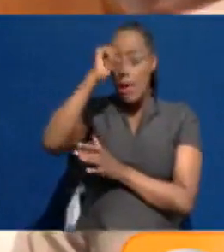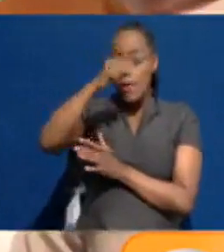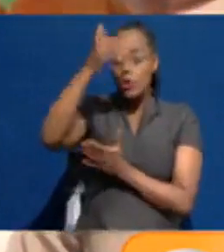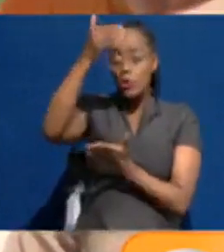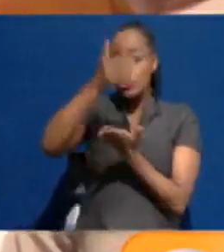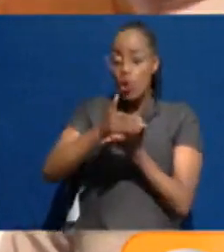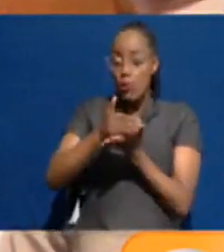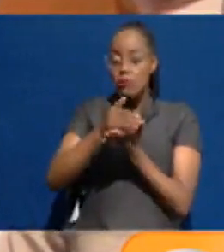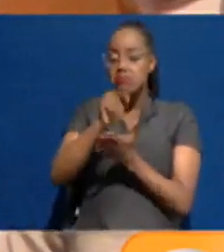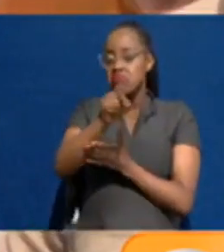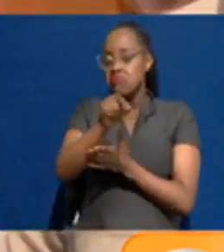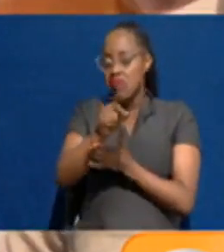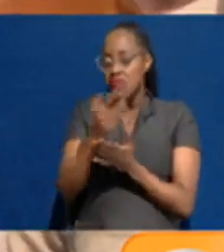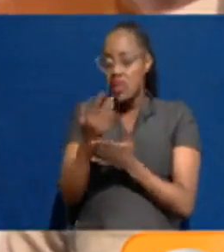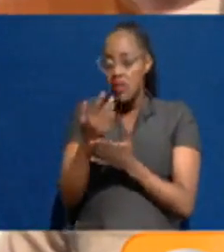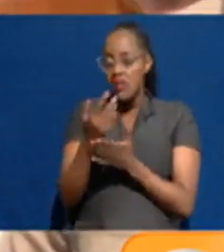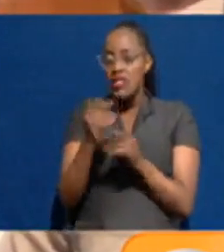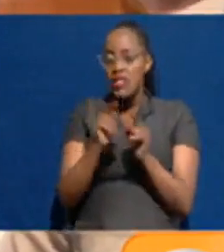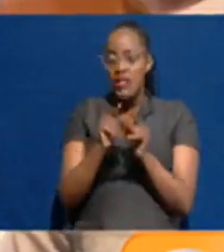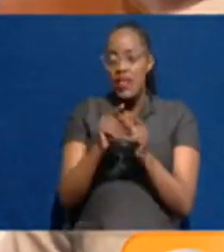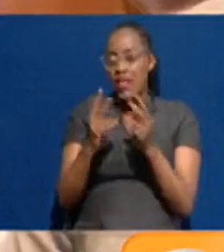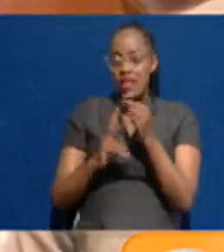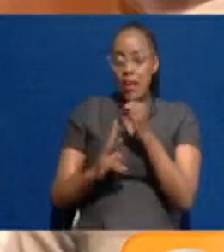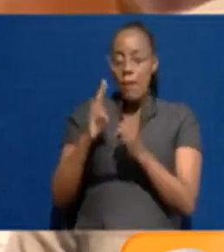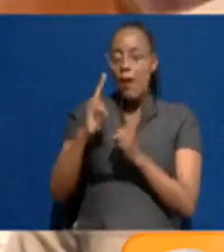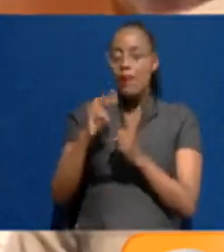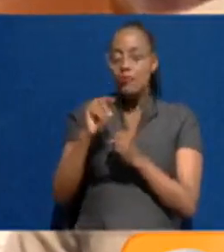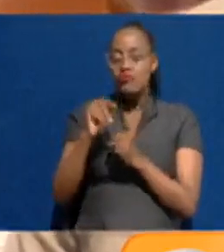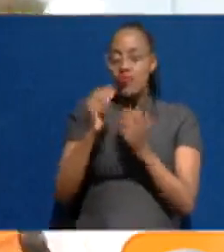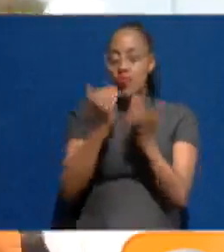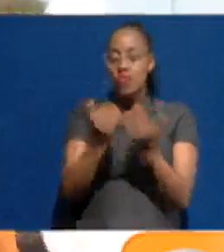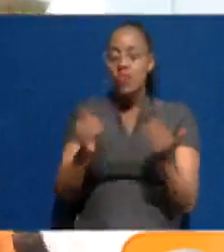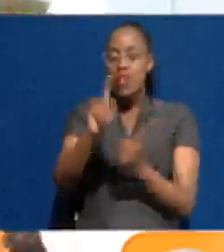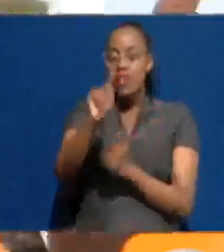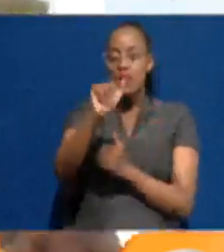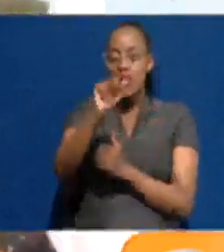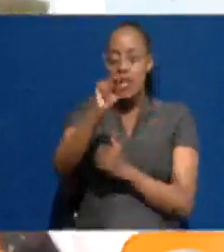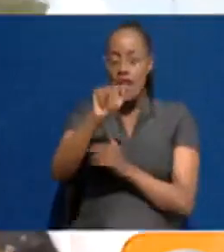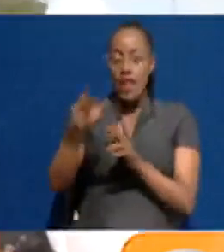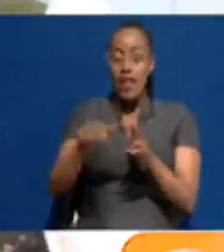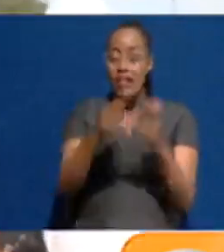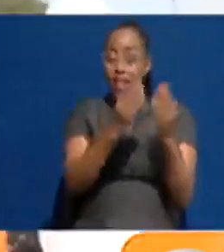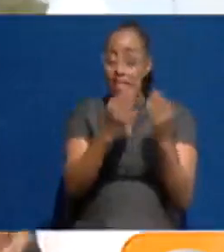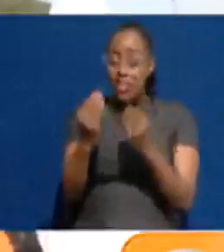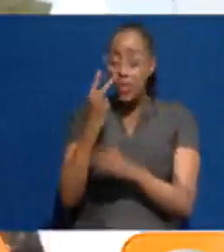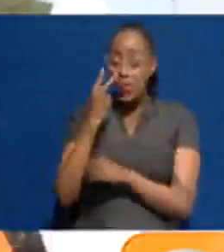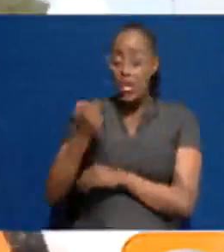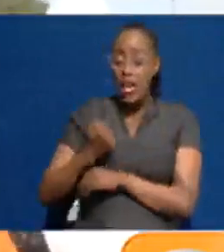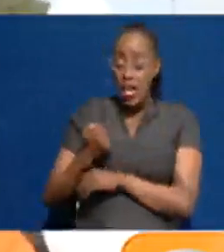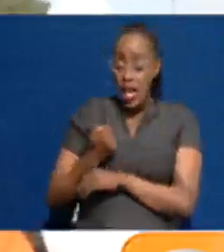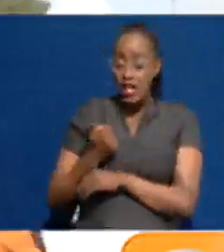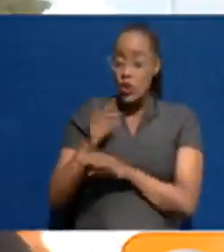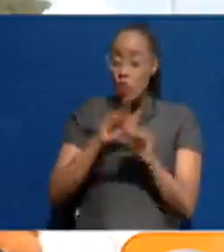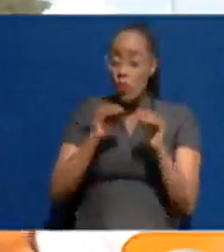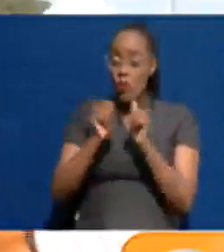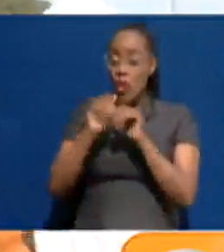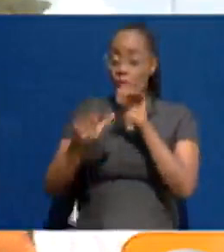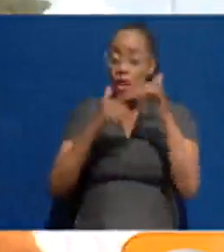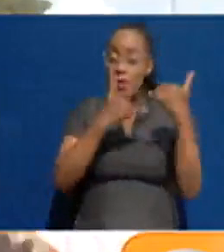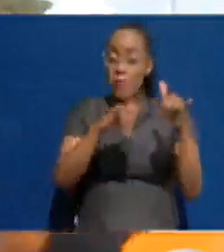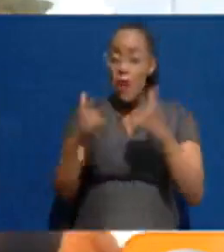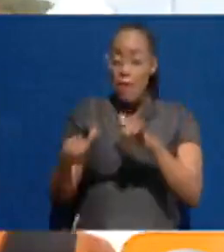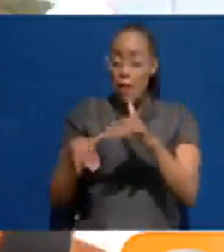tusimamishe hii harmful practices towards children in Tana River. Si rahisi kuona wasichana wafugaji kucheza